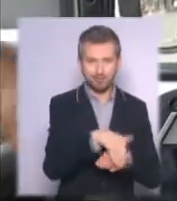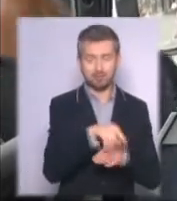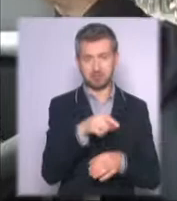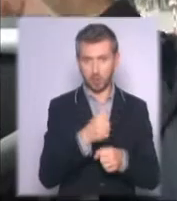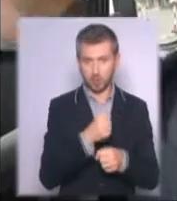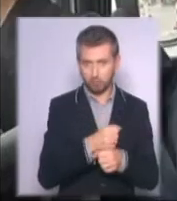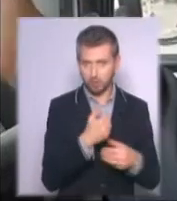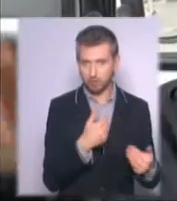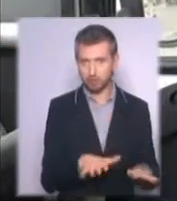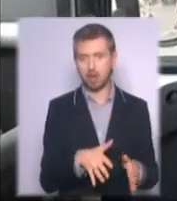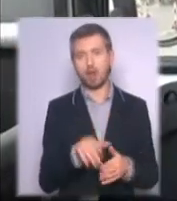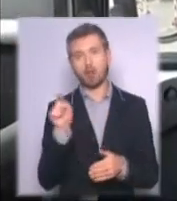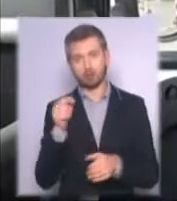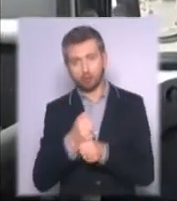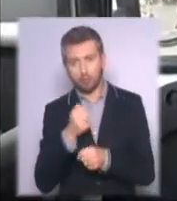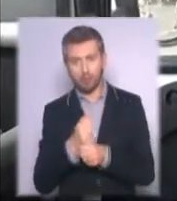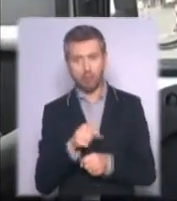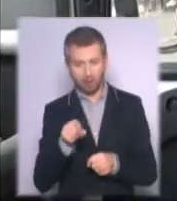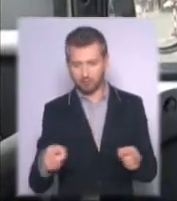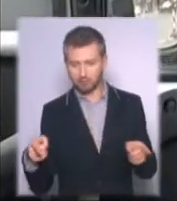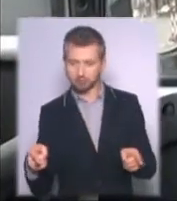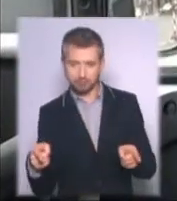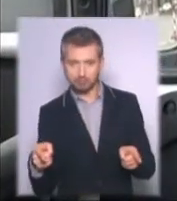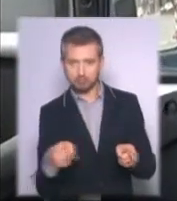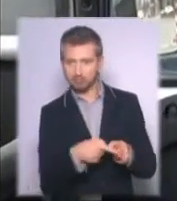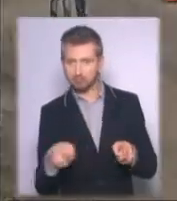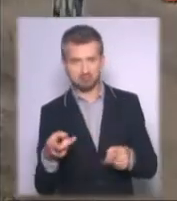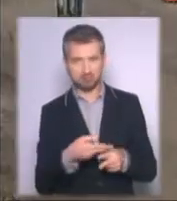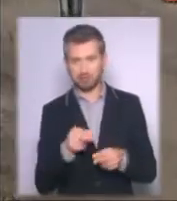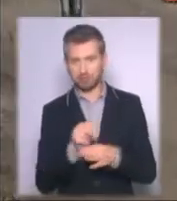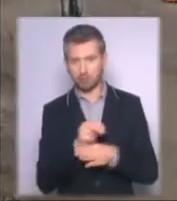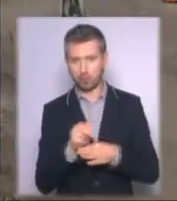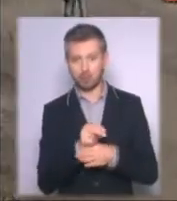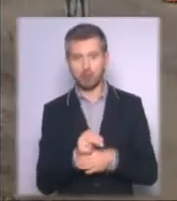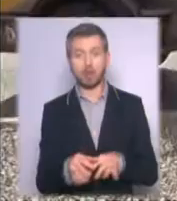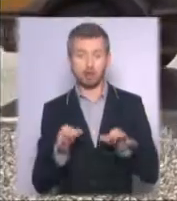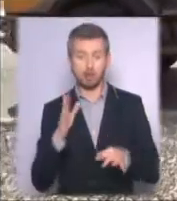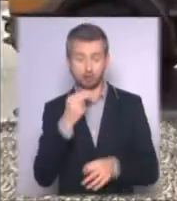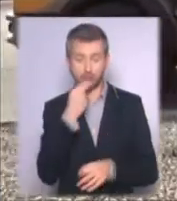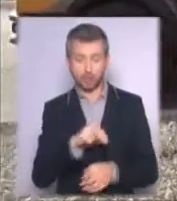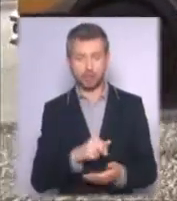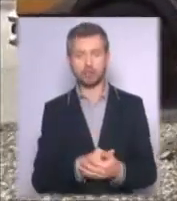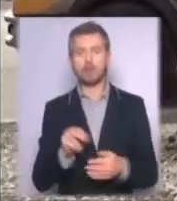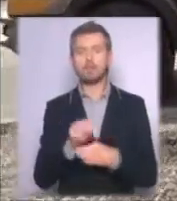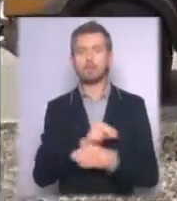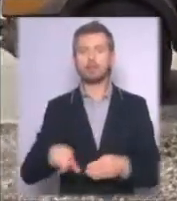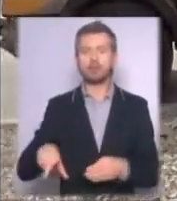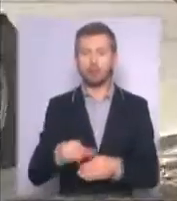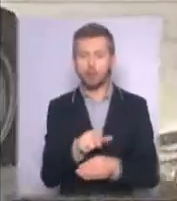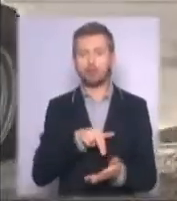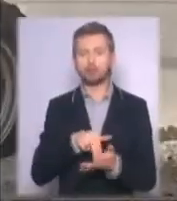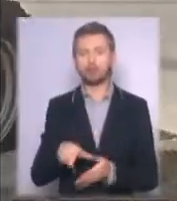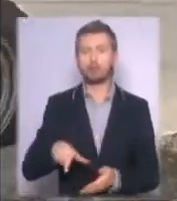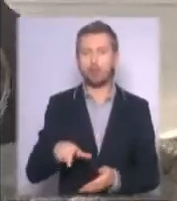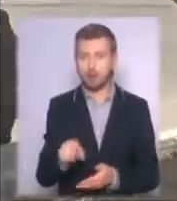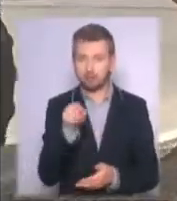і тую зробили, а цей участок остався без ремонту. Звісно, буде краще. Відновити дорогу та тротуари на